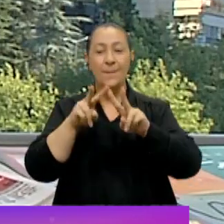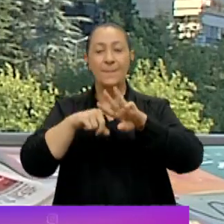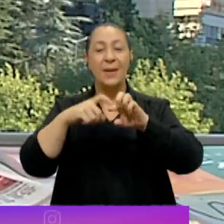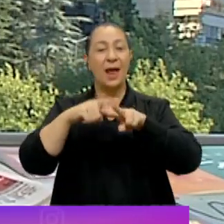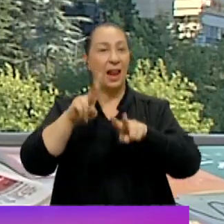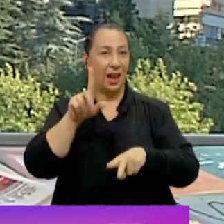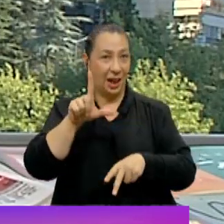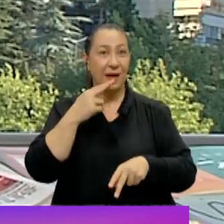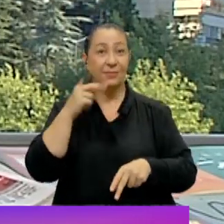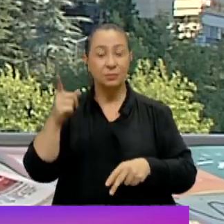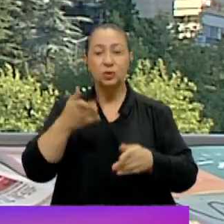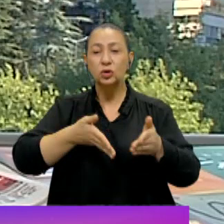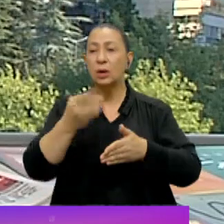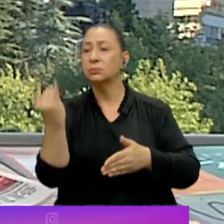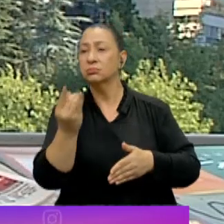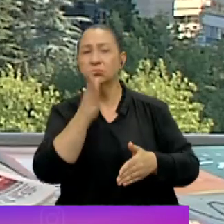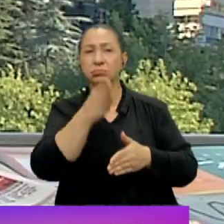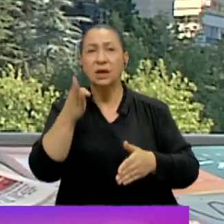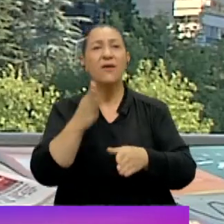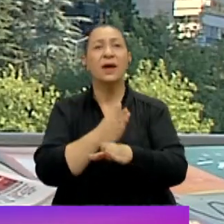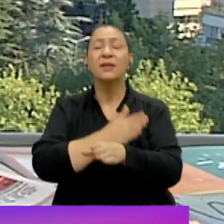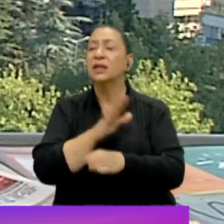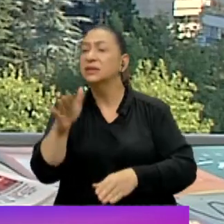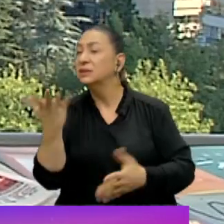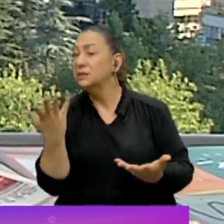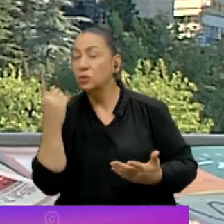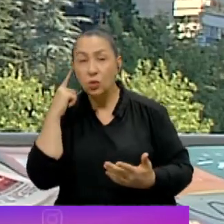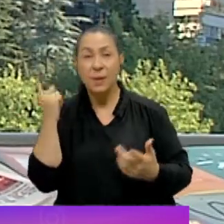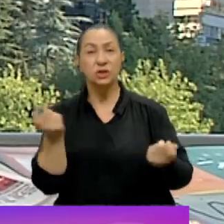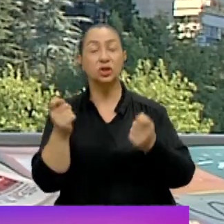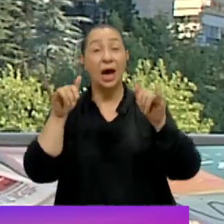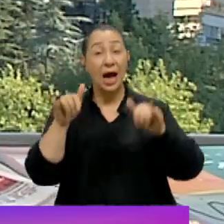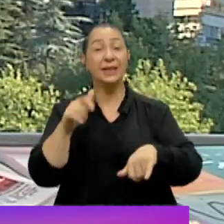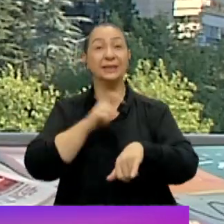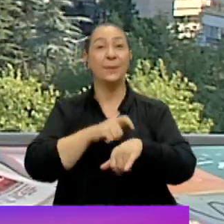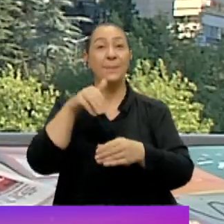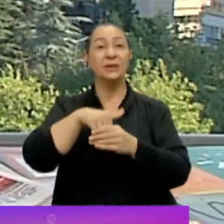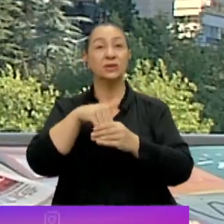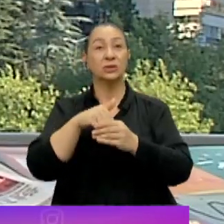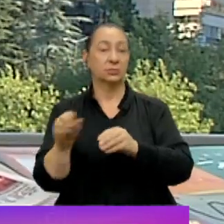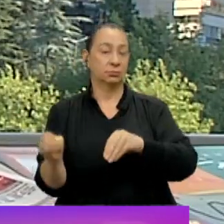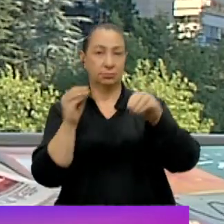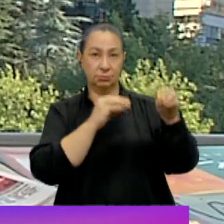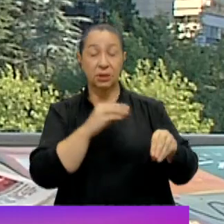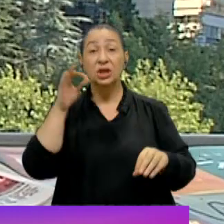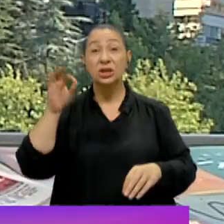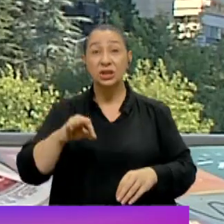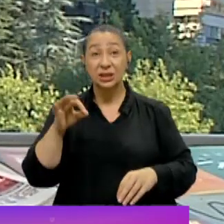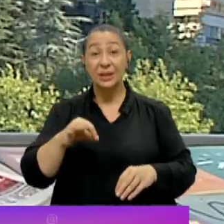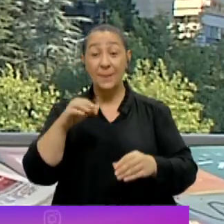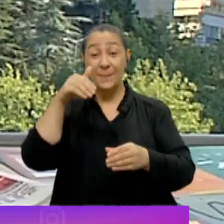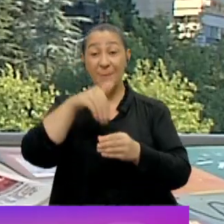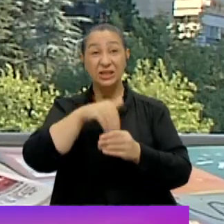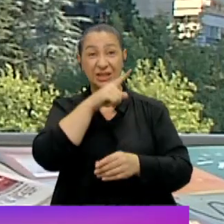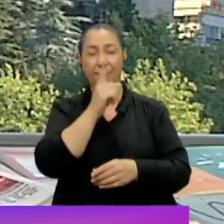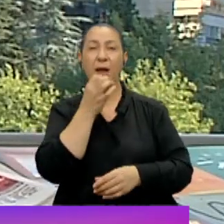süredir sokaklarda ve vatandaşın sesini duymaya çalışıyor. Aynı zamanda da meclisin kürsüsüne taşıyor. Şimdi